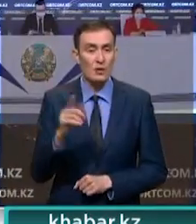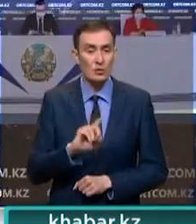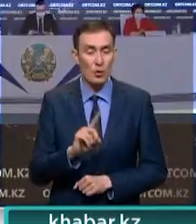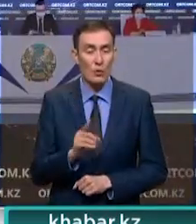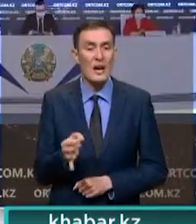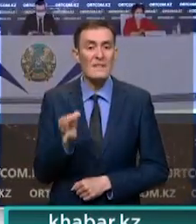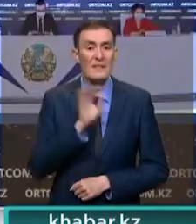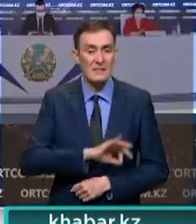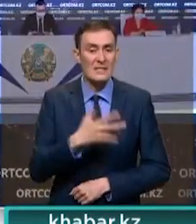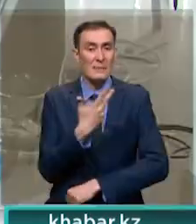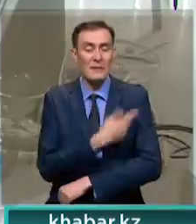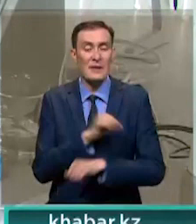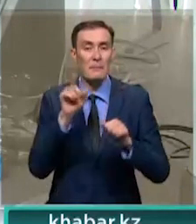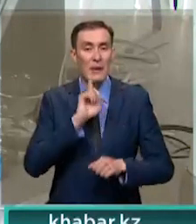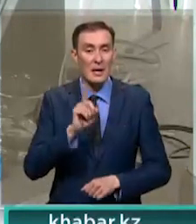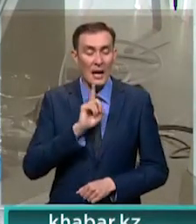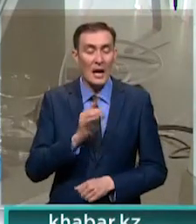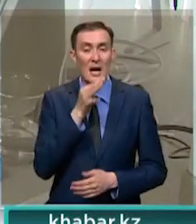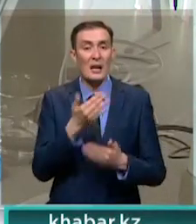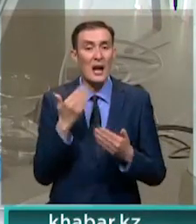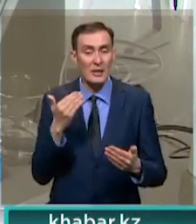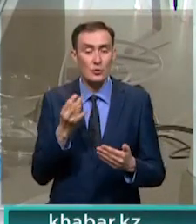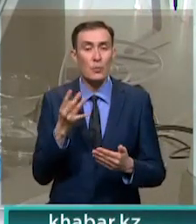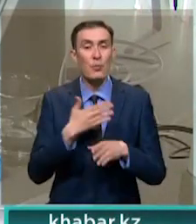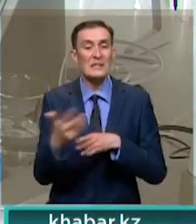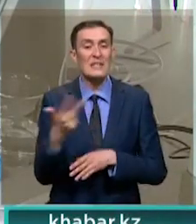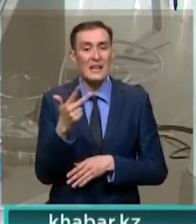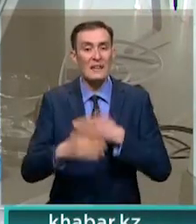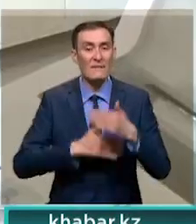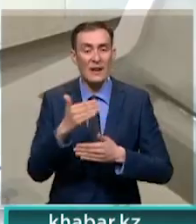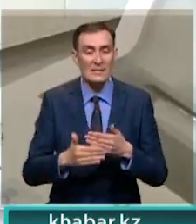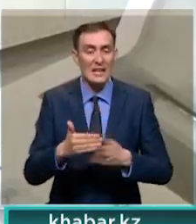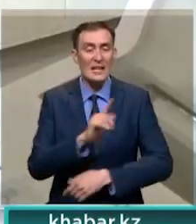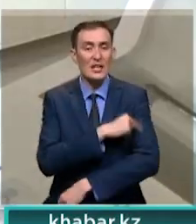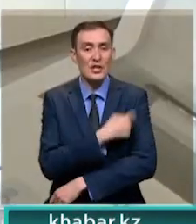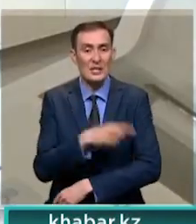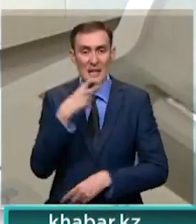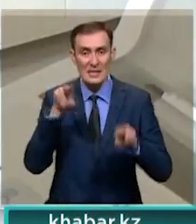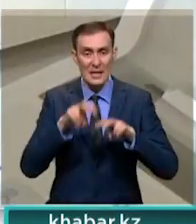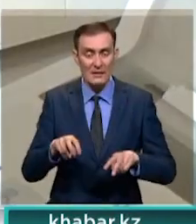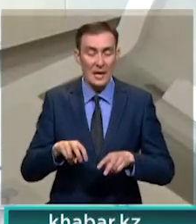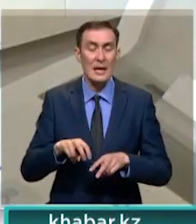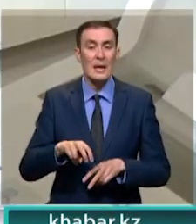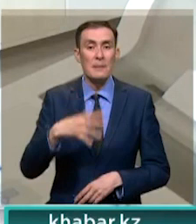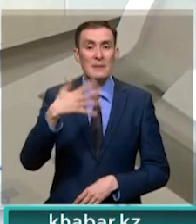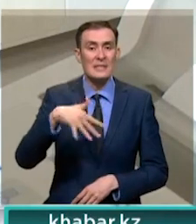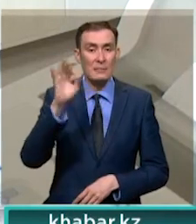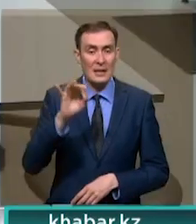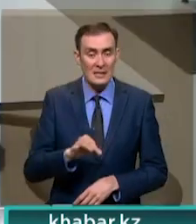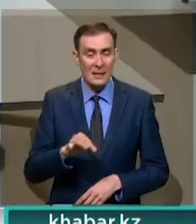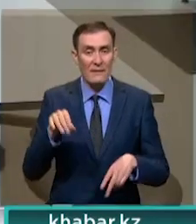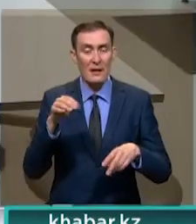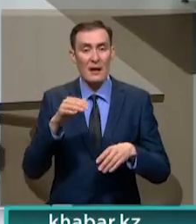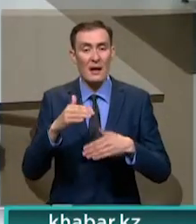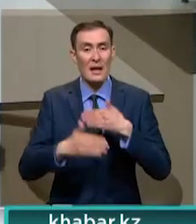об эффективности препарата можно будет говорить только после третьей фазы клинических исследований. Половина заключительного этапа